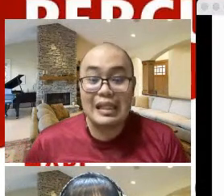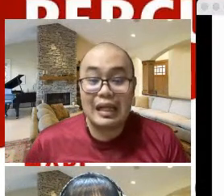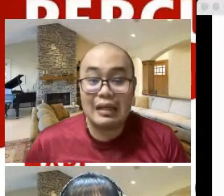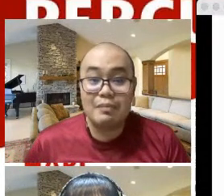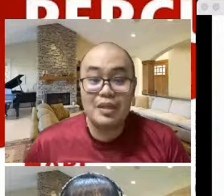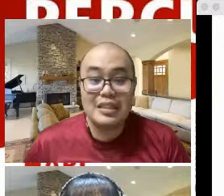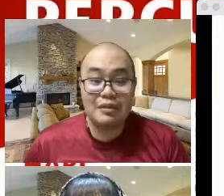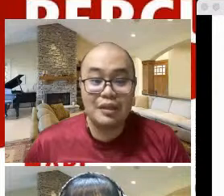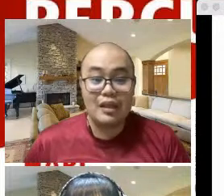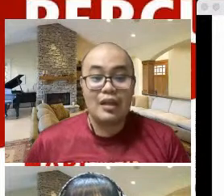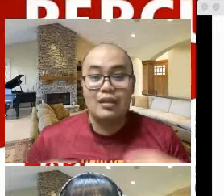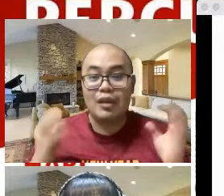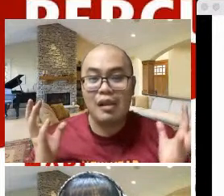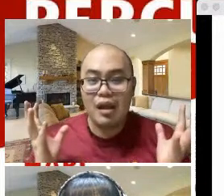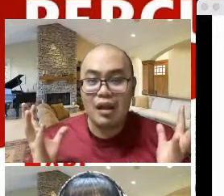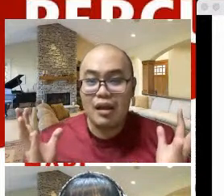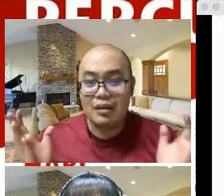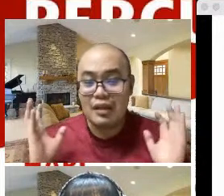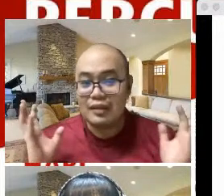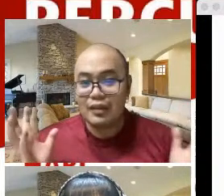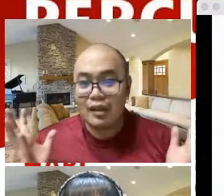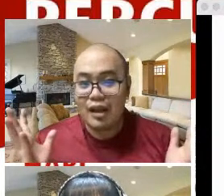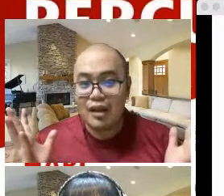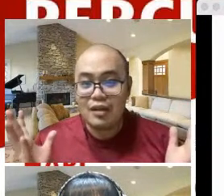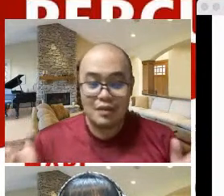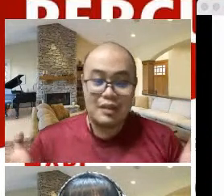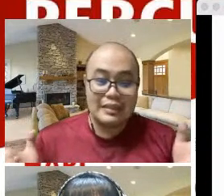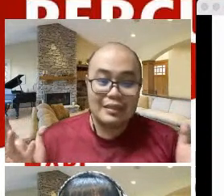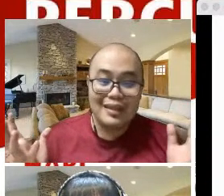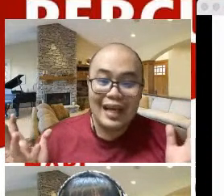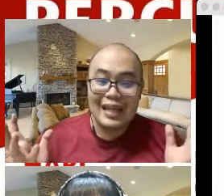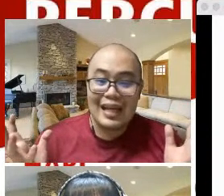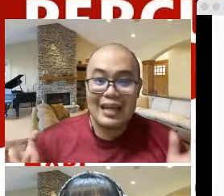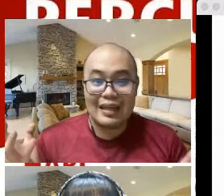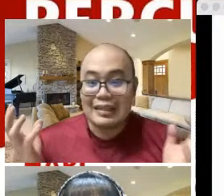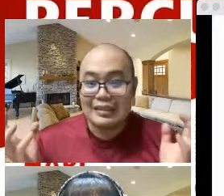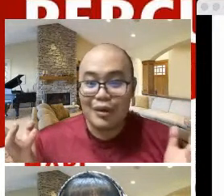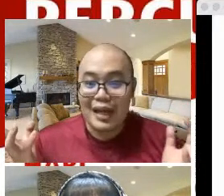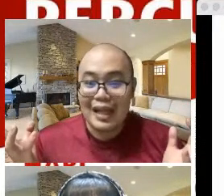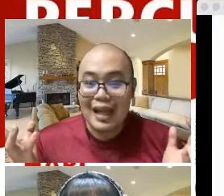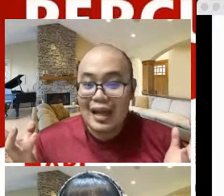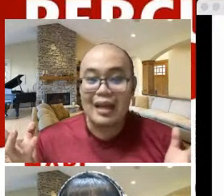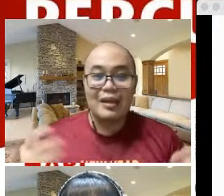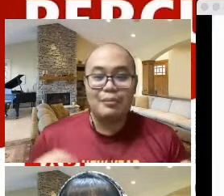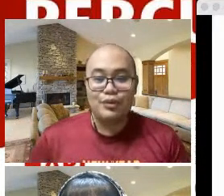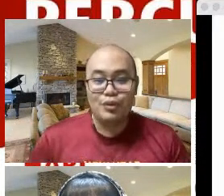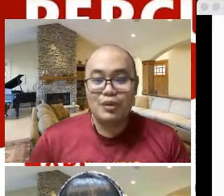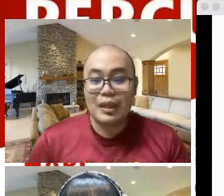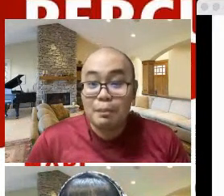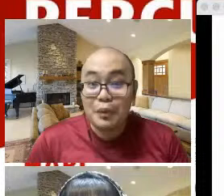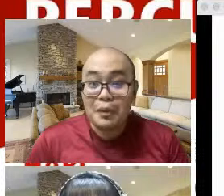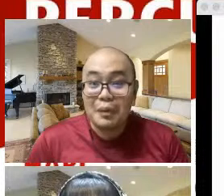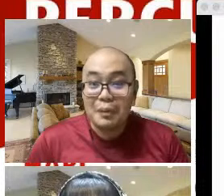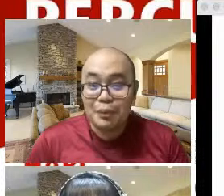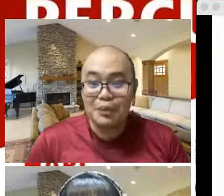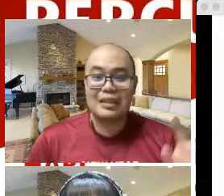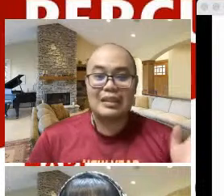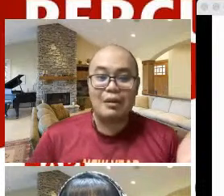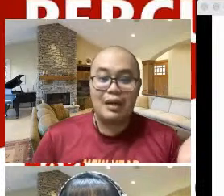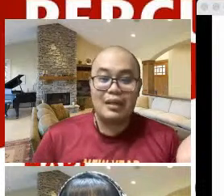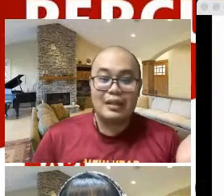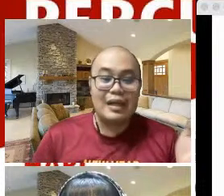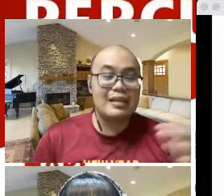sekali lagi menjerit tolong-tolong serigala-serigala penduduk Kampung